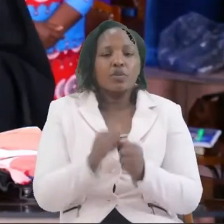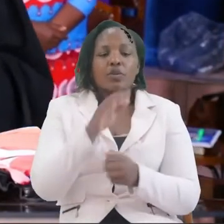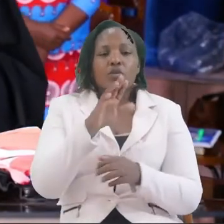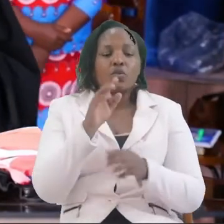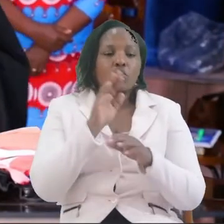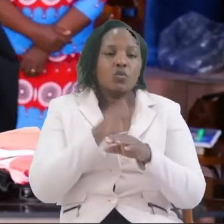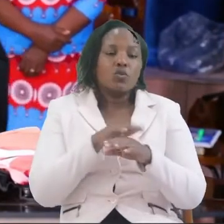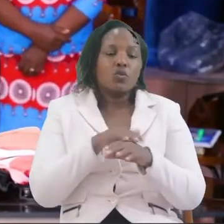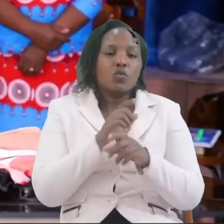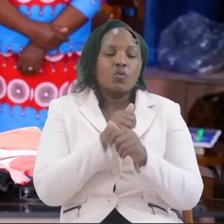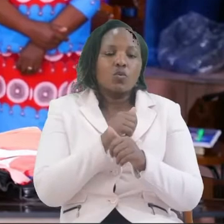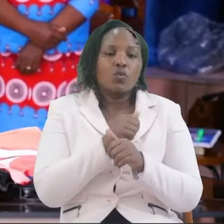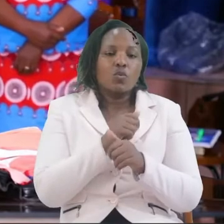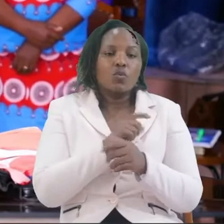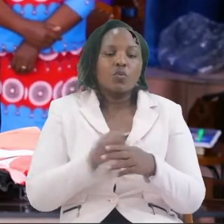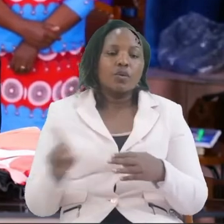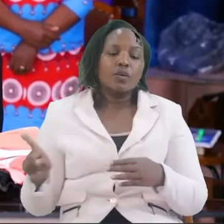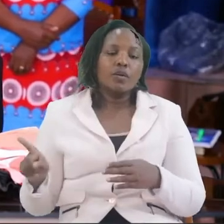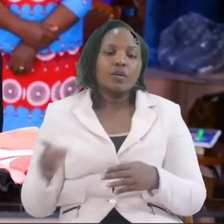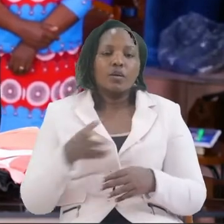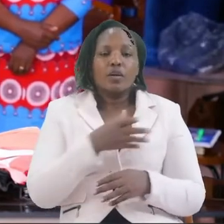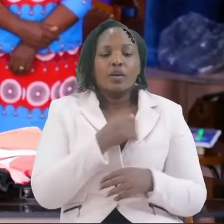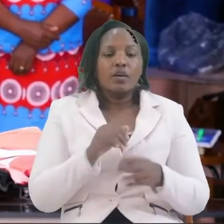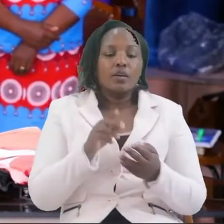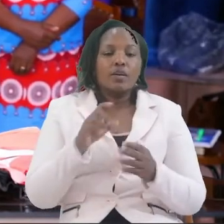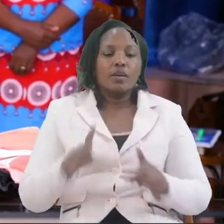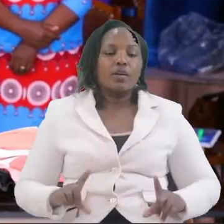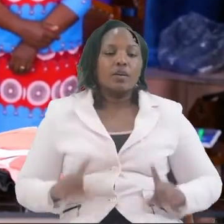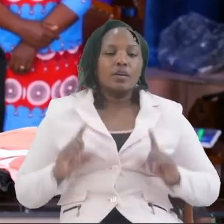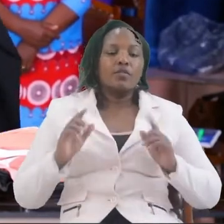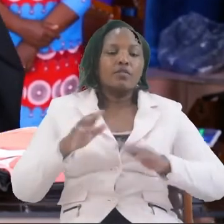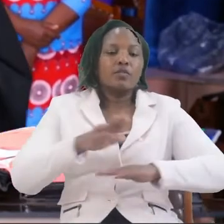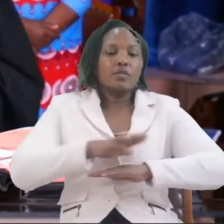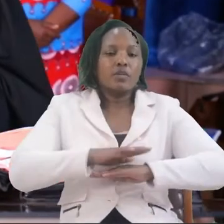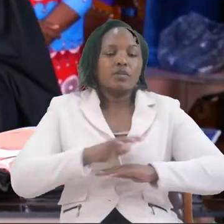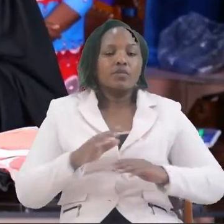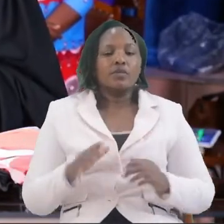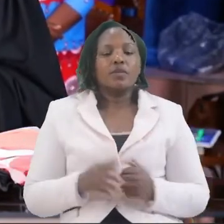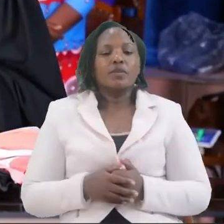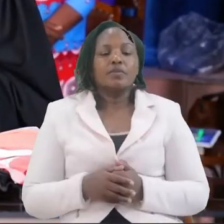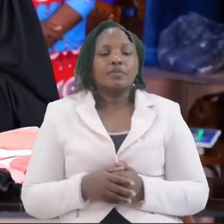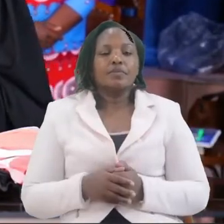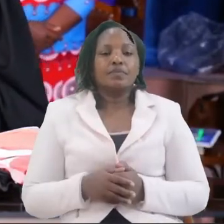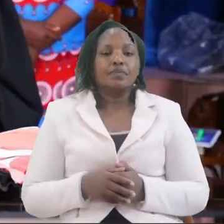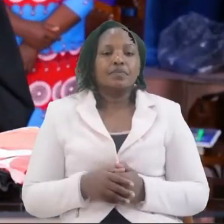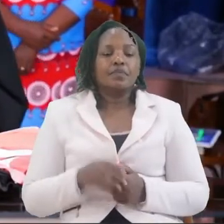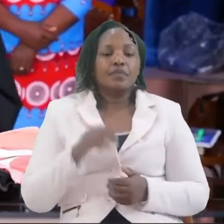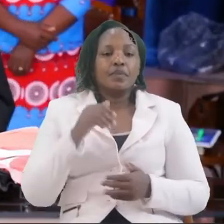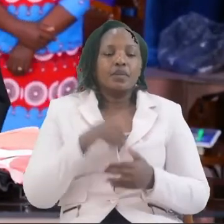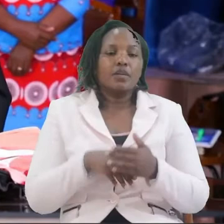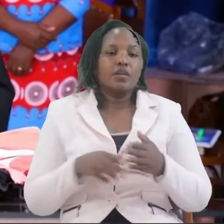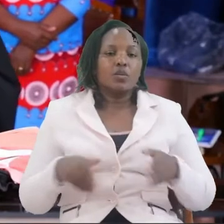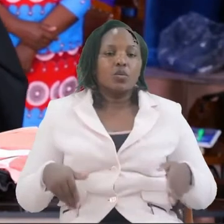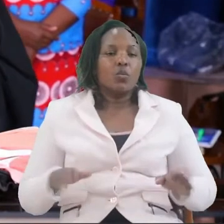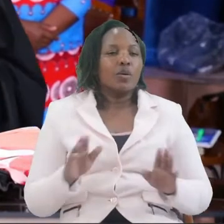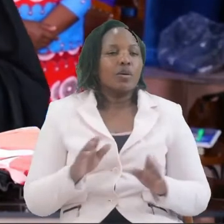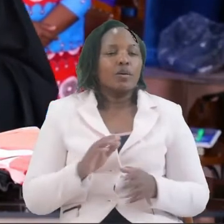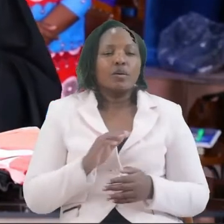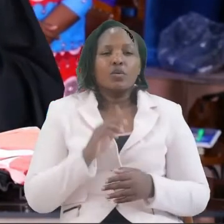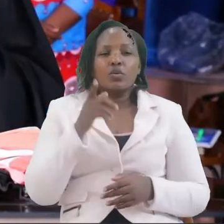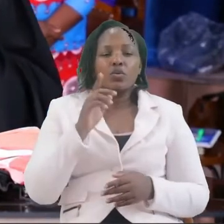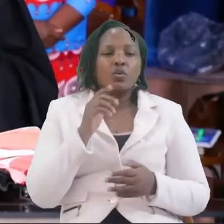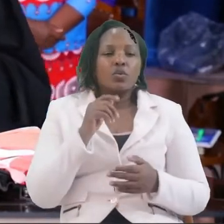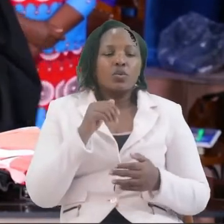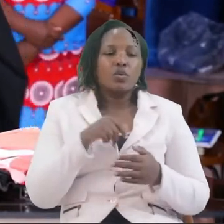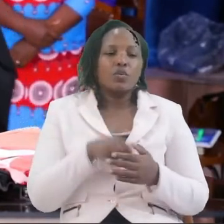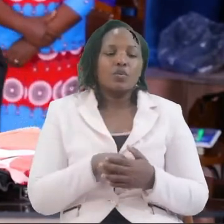na wiki njema na mukae maisha ya kuridhika katika ile hali yoyote unaweza kuwa.